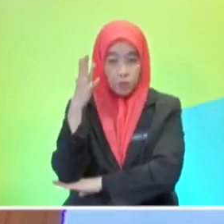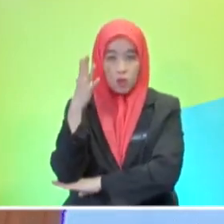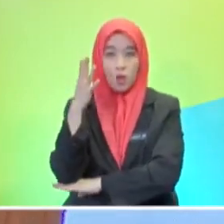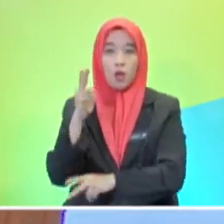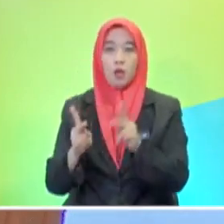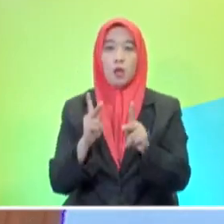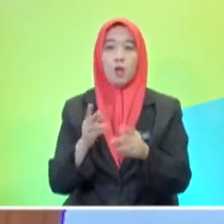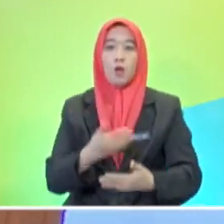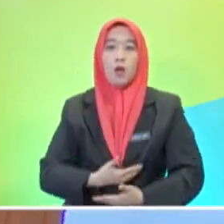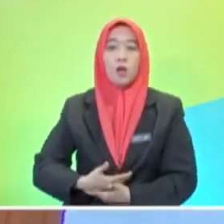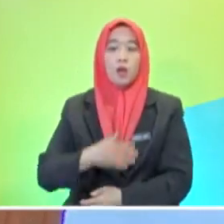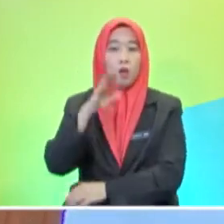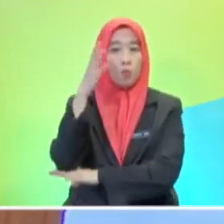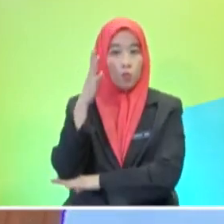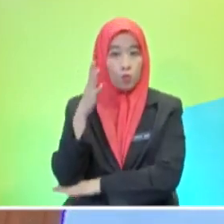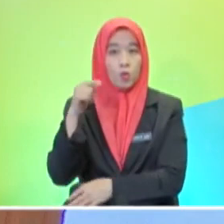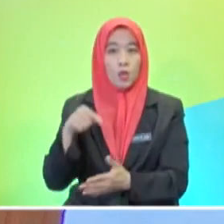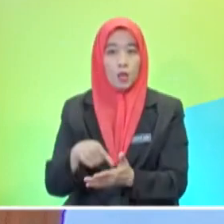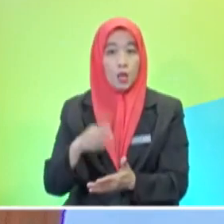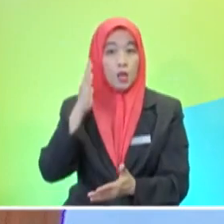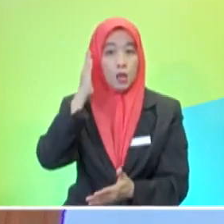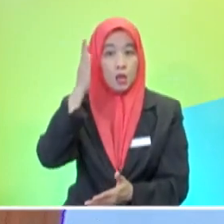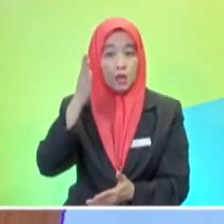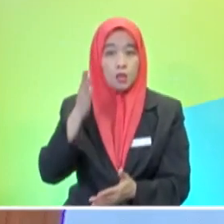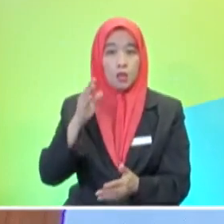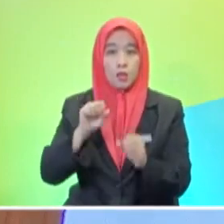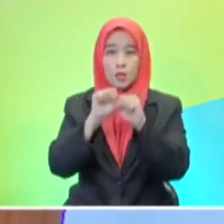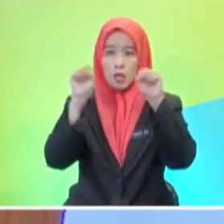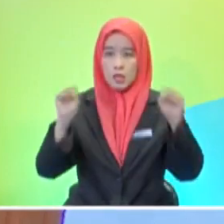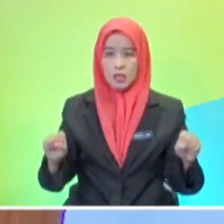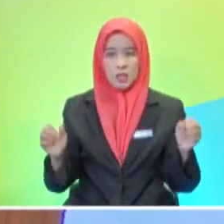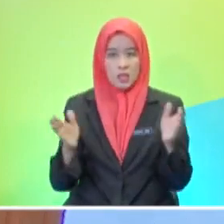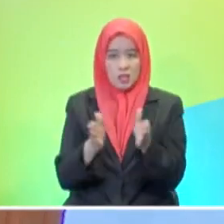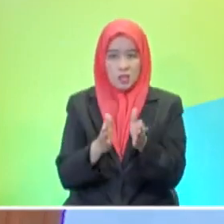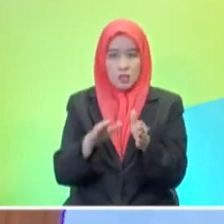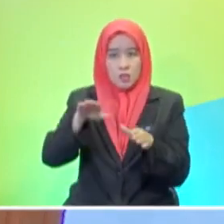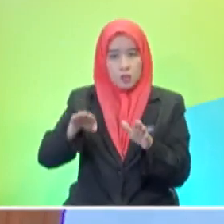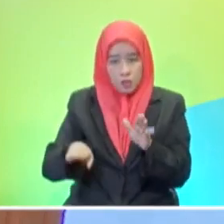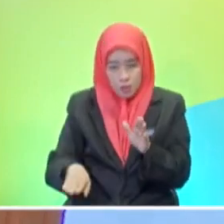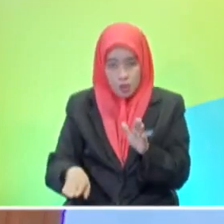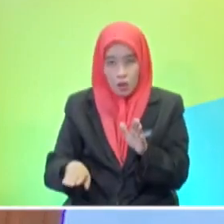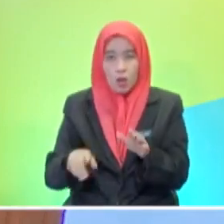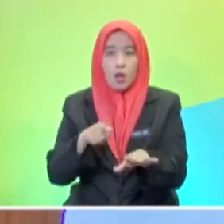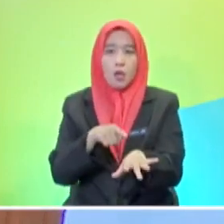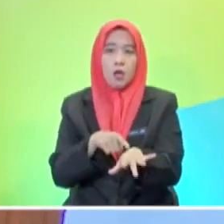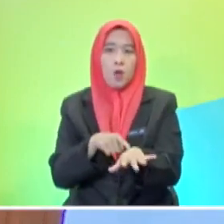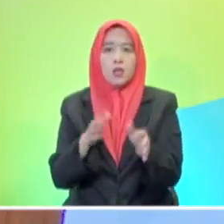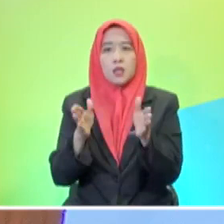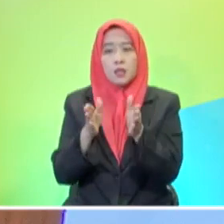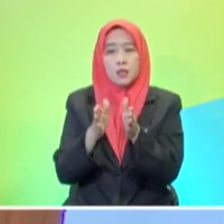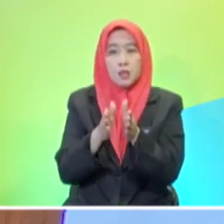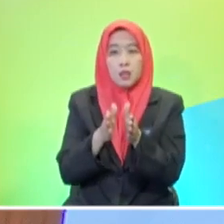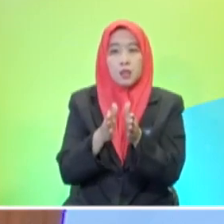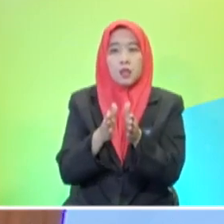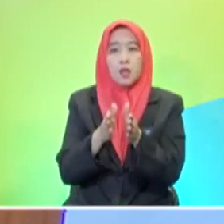Syafika, murid-murid di rumah, anak-anak pokok ini dia akan saiznya lebih kecil, rendah. Daunnya juga adalah daun yang kecil.